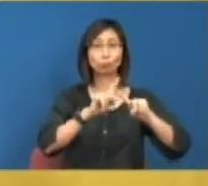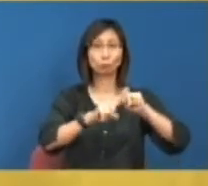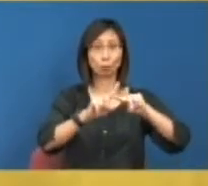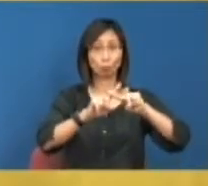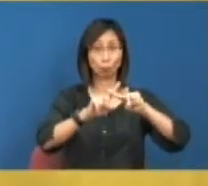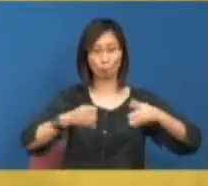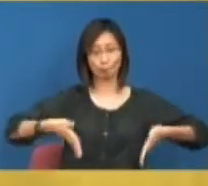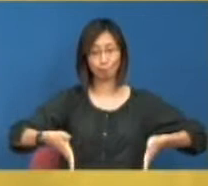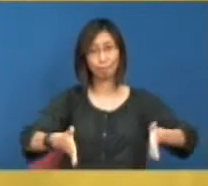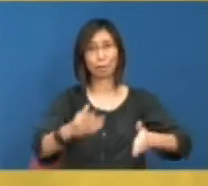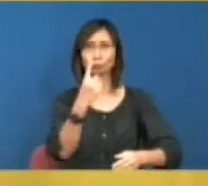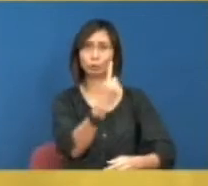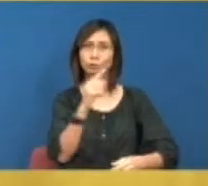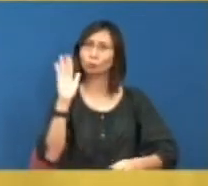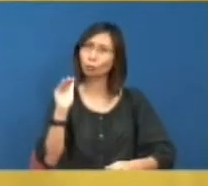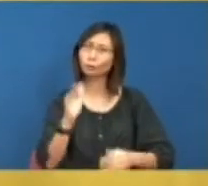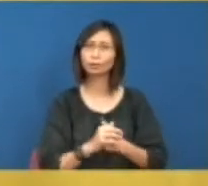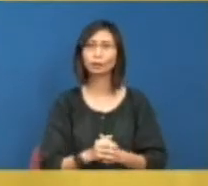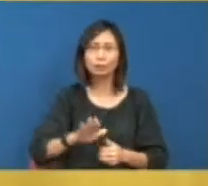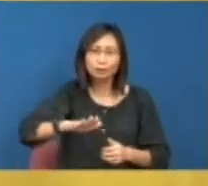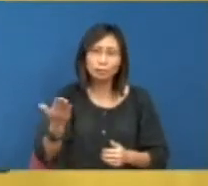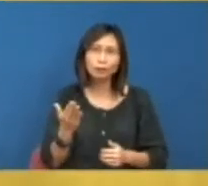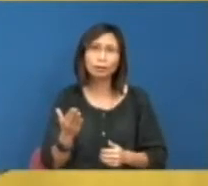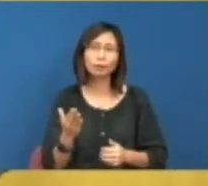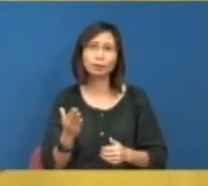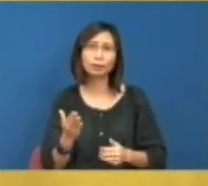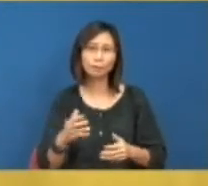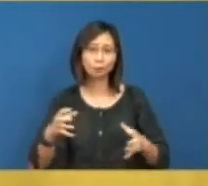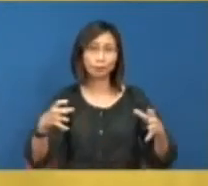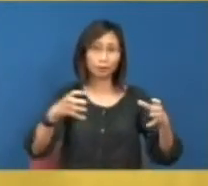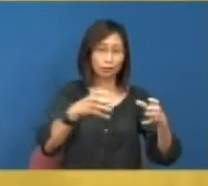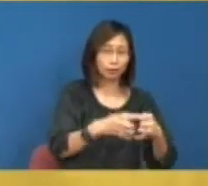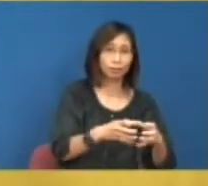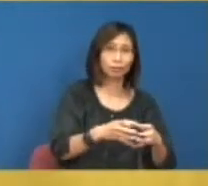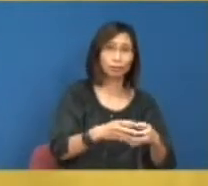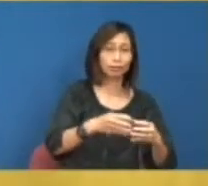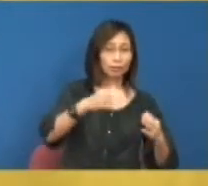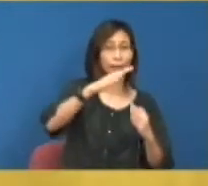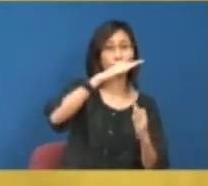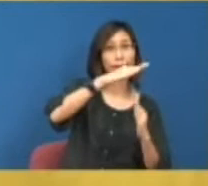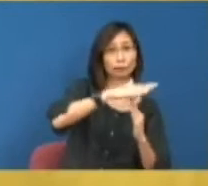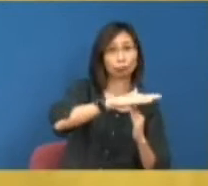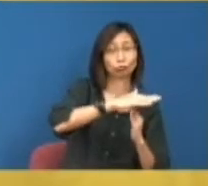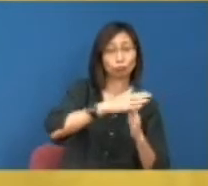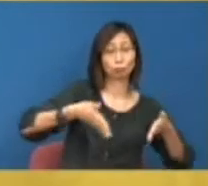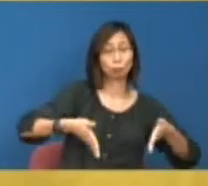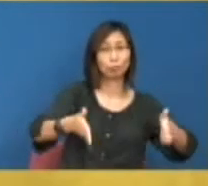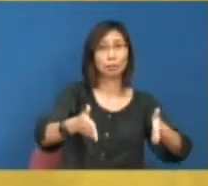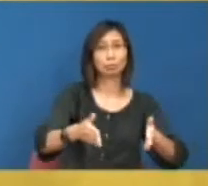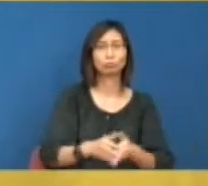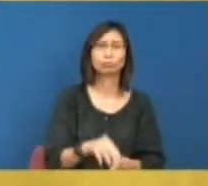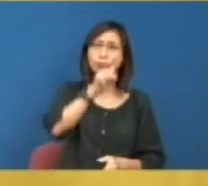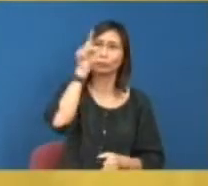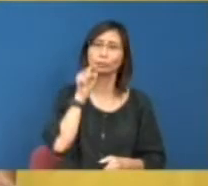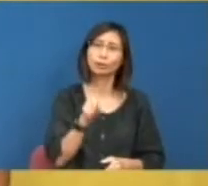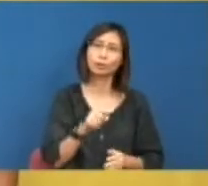住在一個交通要道那裡呢？其實兩批人都在那裡中伏的，就是由這個黃河大道中